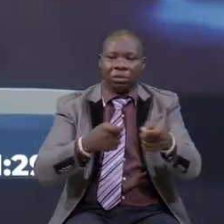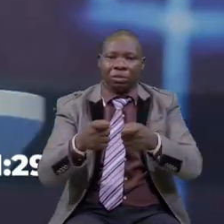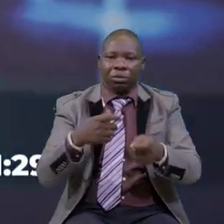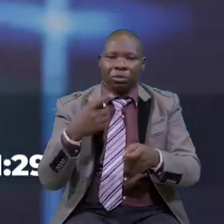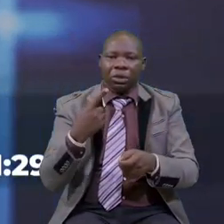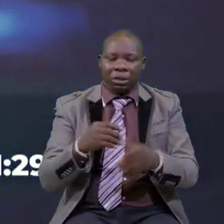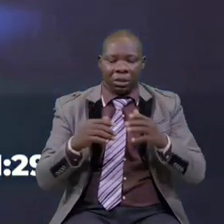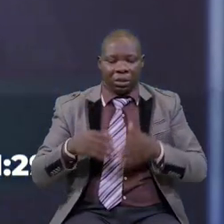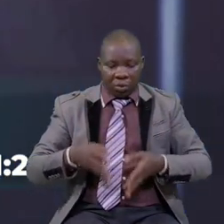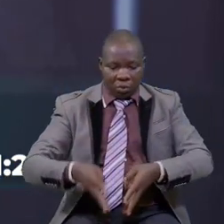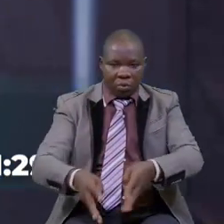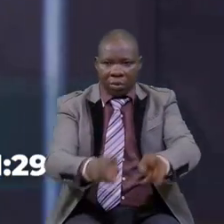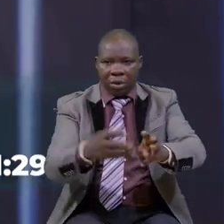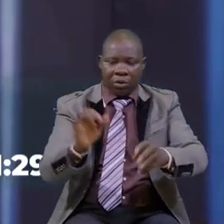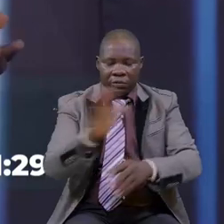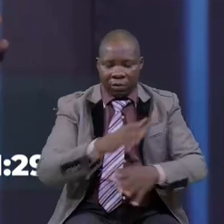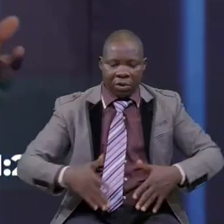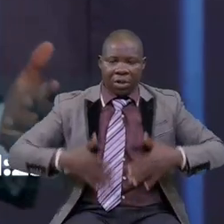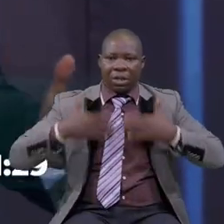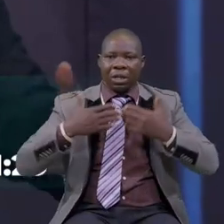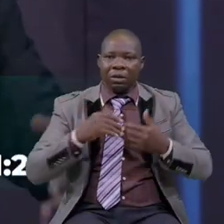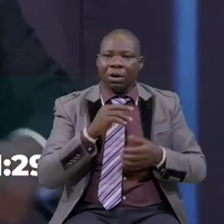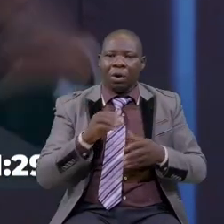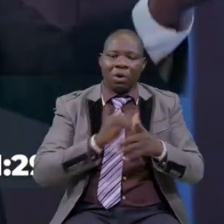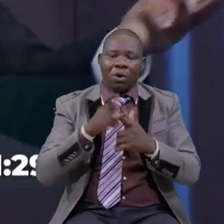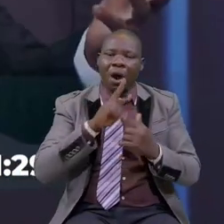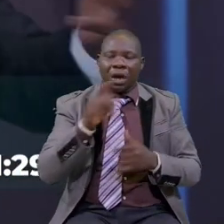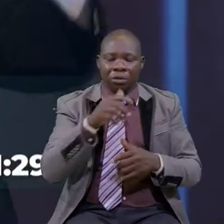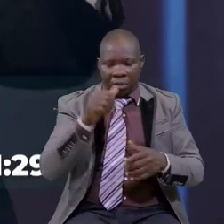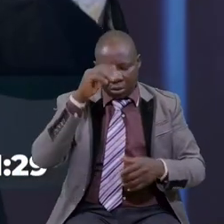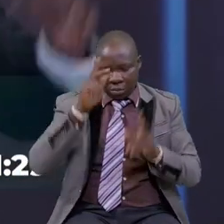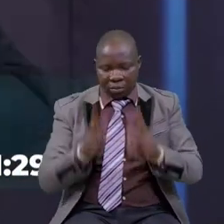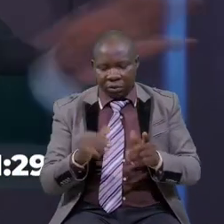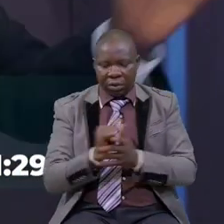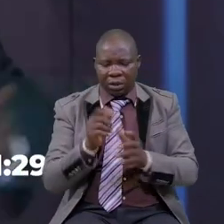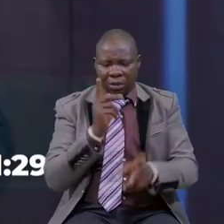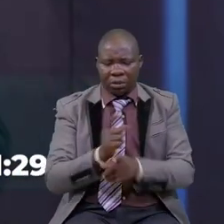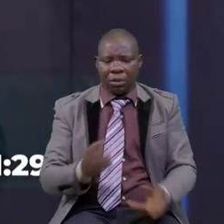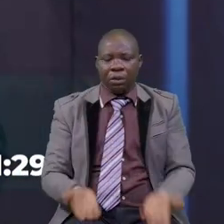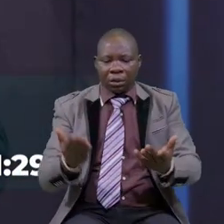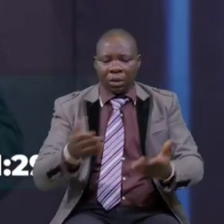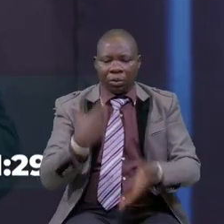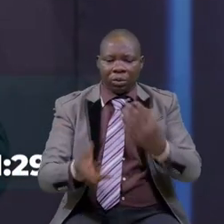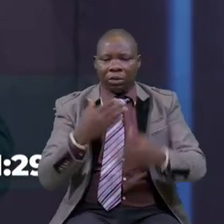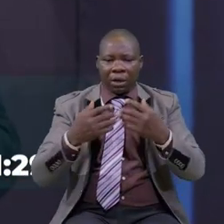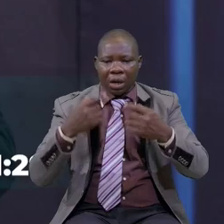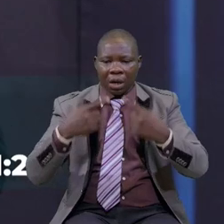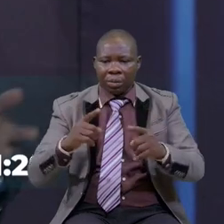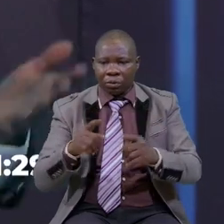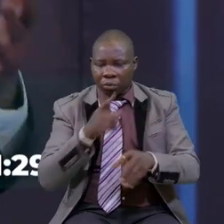qui contrôle la direction de votre vie, où vous êtes une personne, vous vous levez seulement.